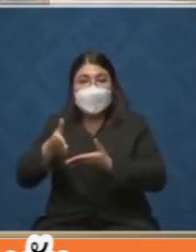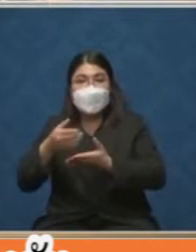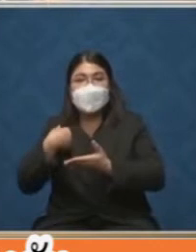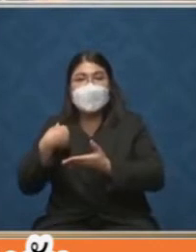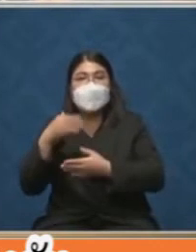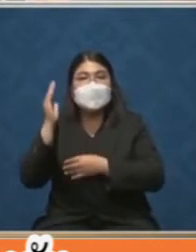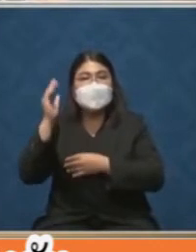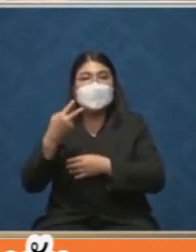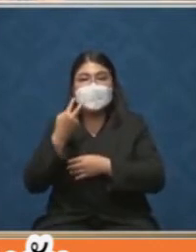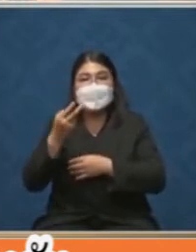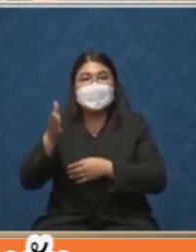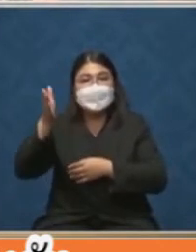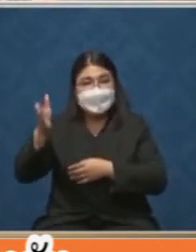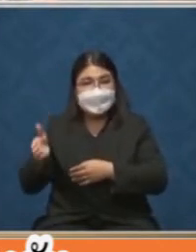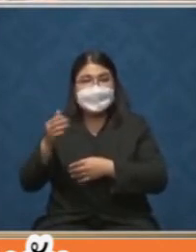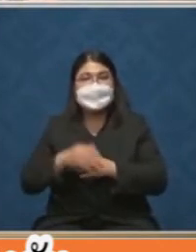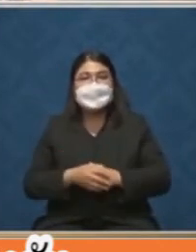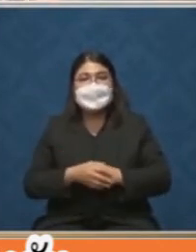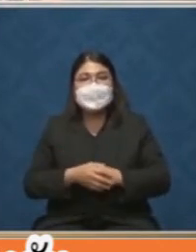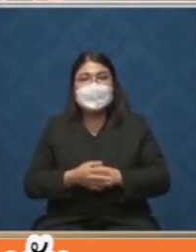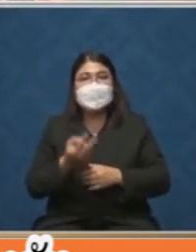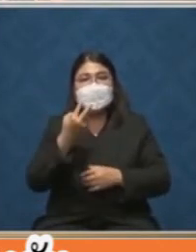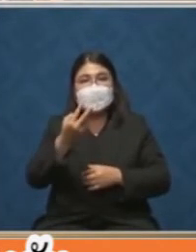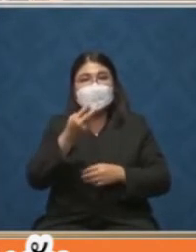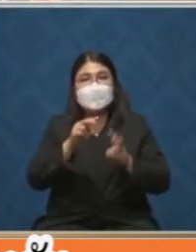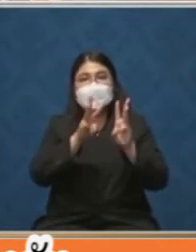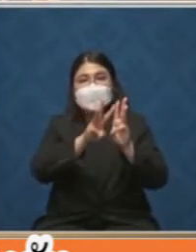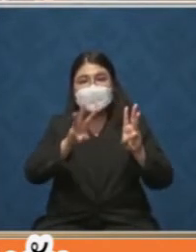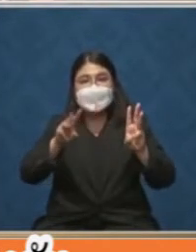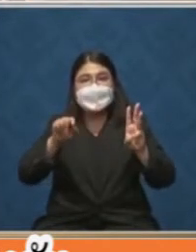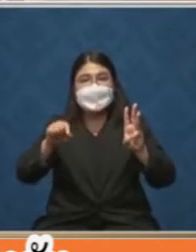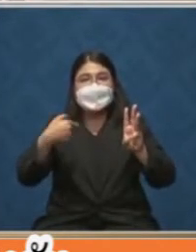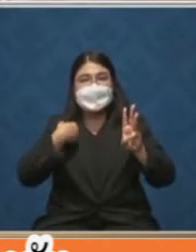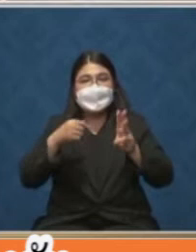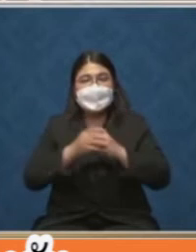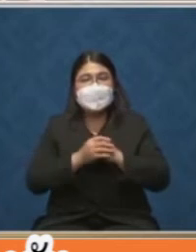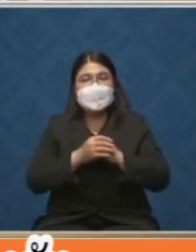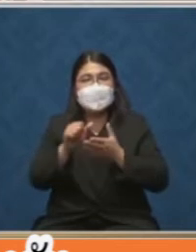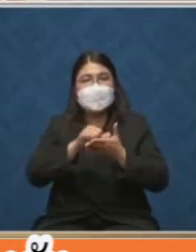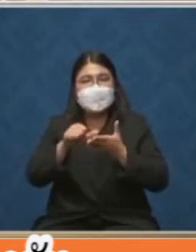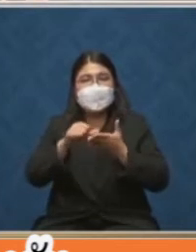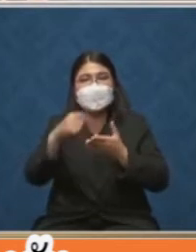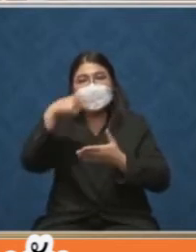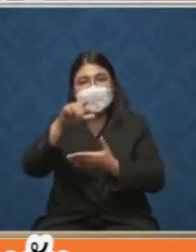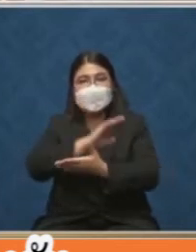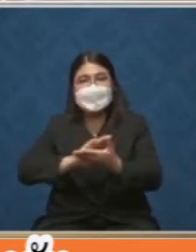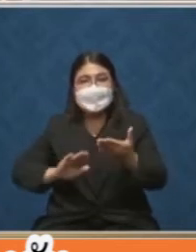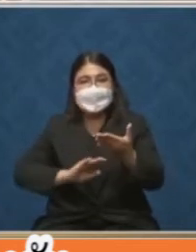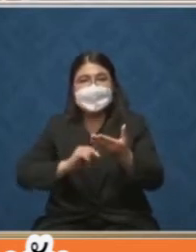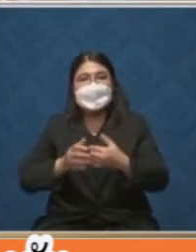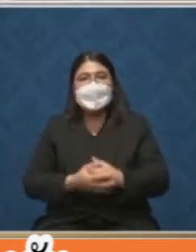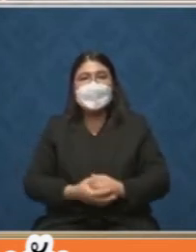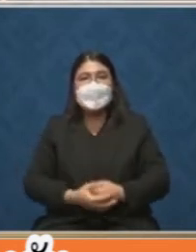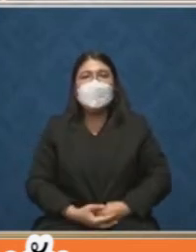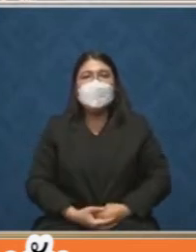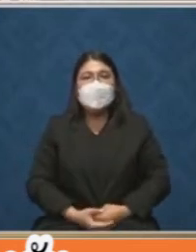ฒโ commandersพิจารณาให้คามเห็ชอบในการออกเสีงประชมติใกรณีดักลาวถ้าไโดพร้มแล้นำสลายขได้เลยนะ